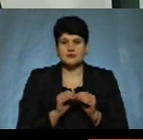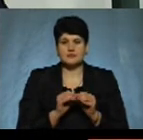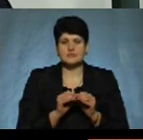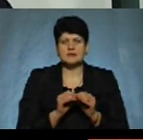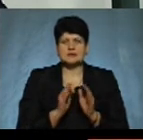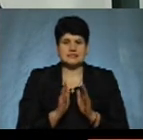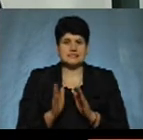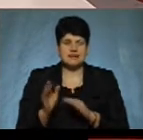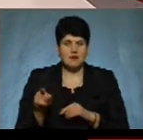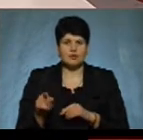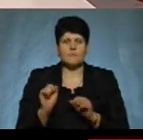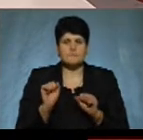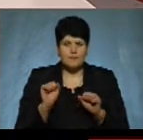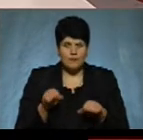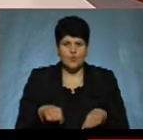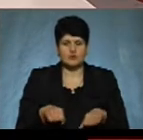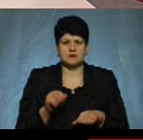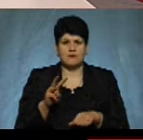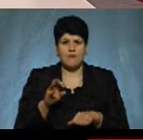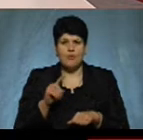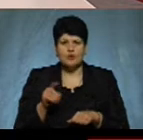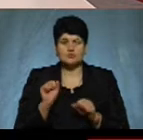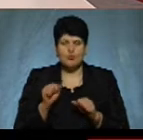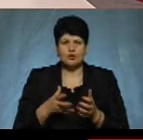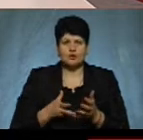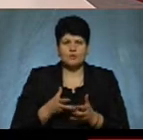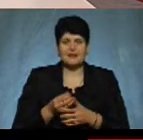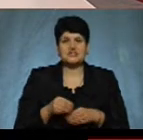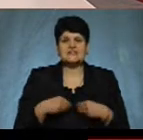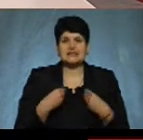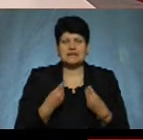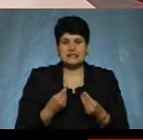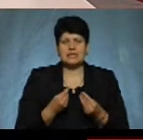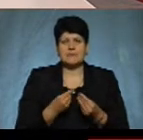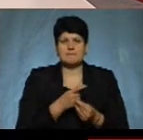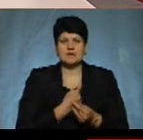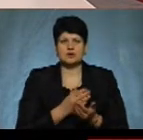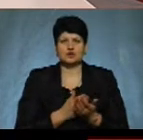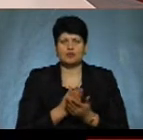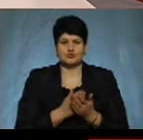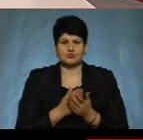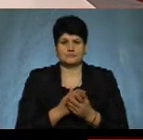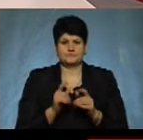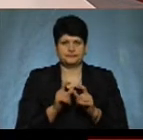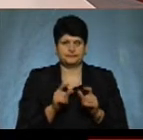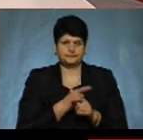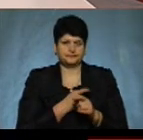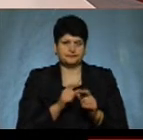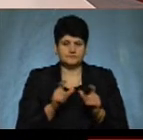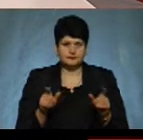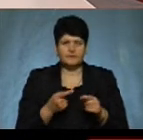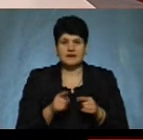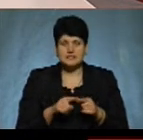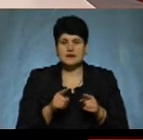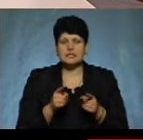DRG МОЗ може проплачувати саме за надання медичної послуги лікувальним закладом. Тобто, от така вже це